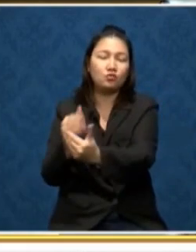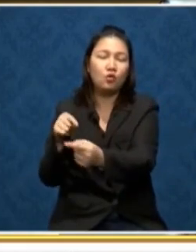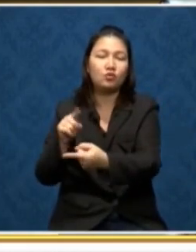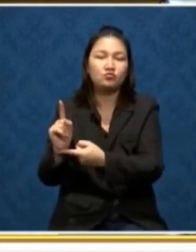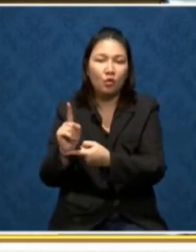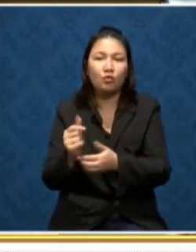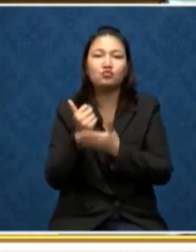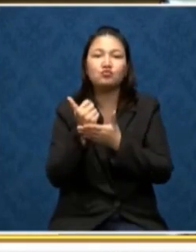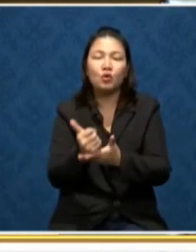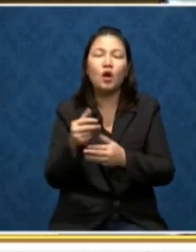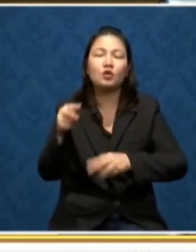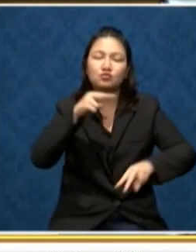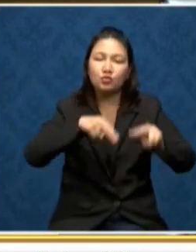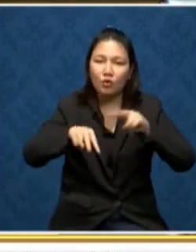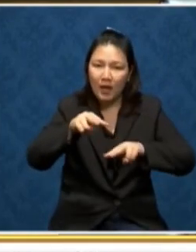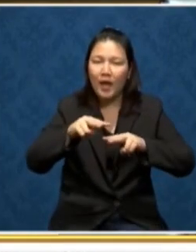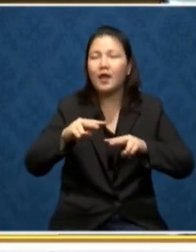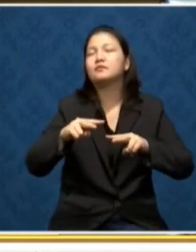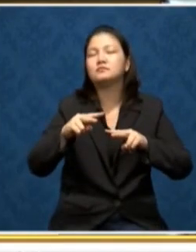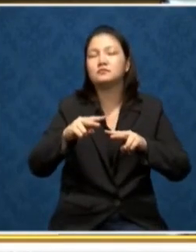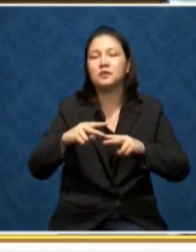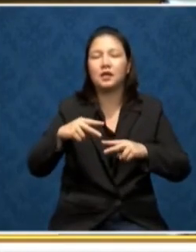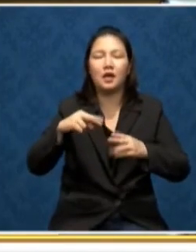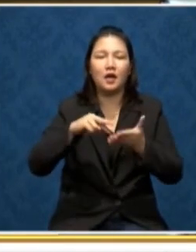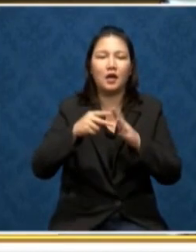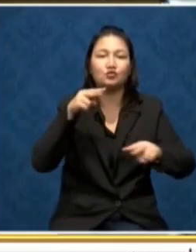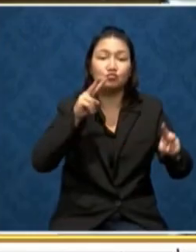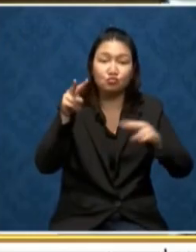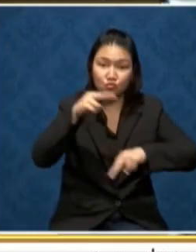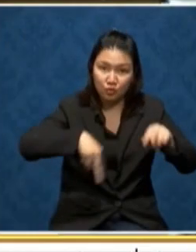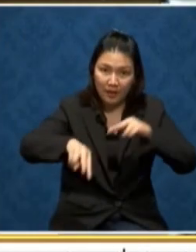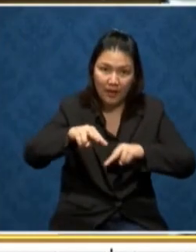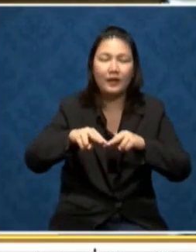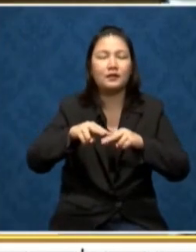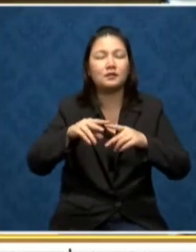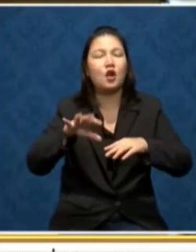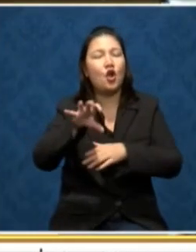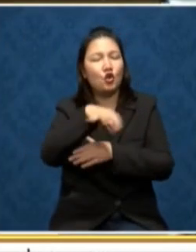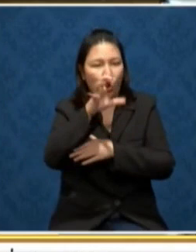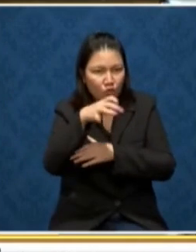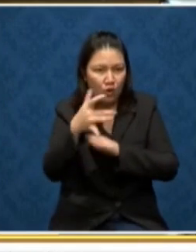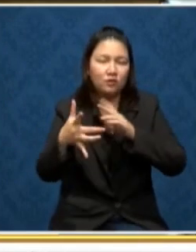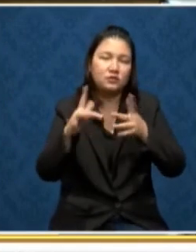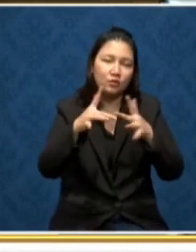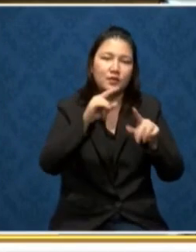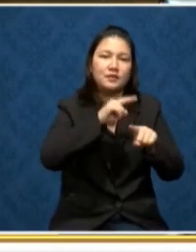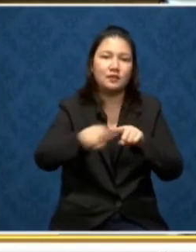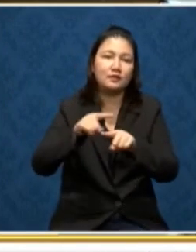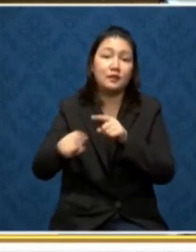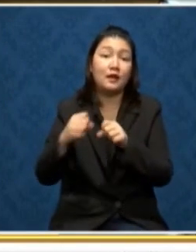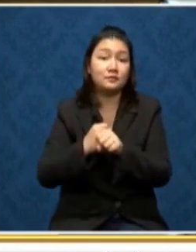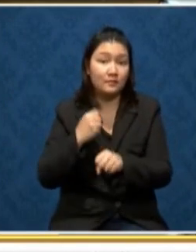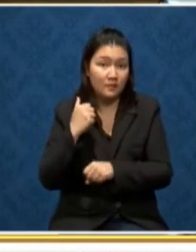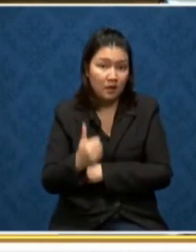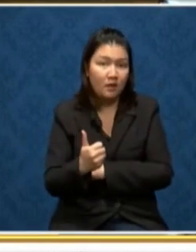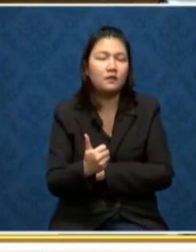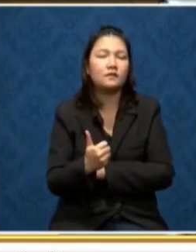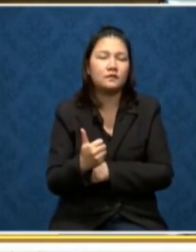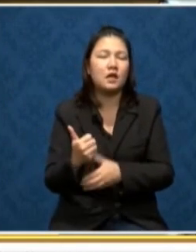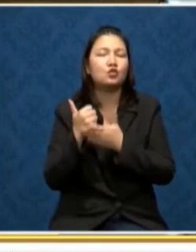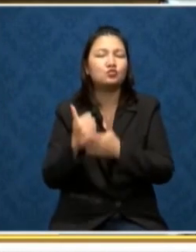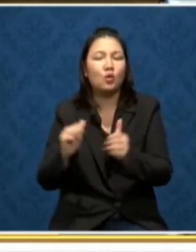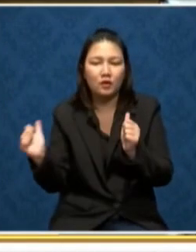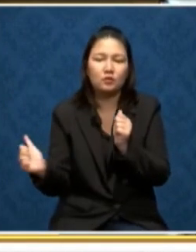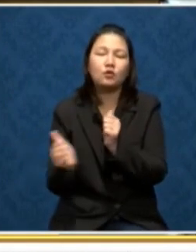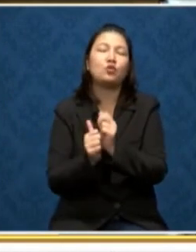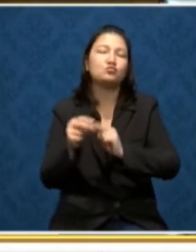และปรบปรบอาชกรรมทางเทคโโลยีรวมทางให้ความแนะนำและคามปึกษาเกี่ยวกับการปฏิบาติงานของเจ้านาที่และหนวยงานที่